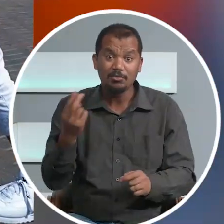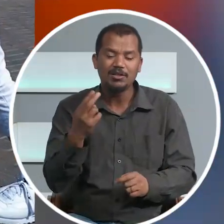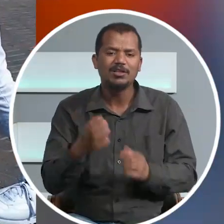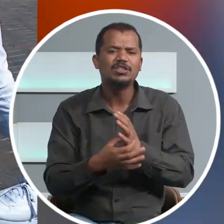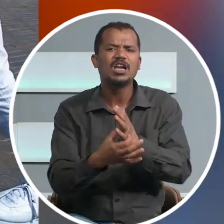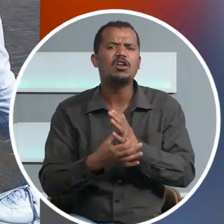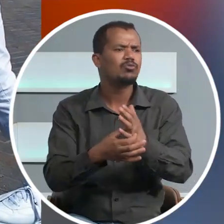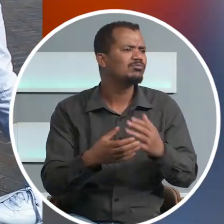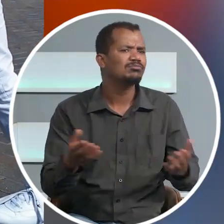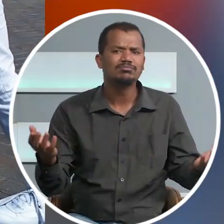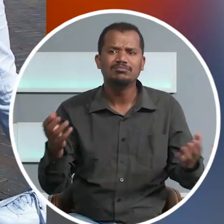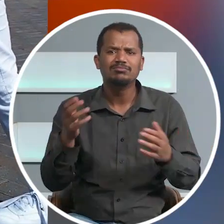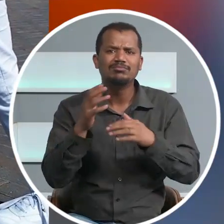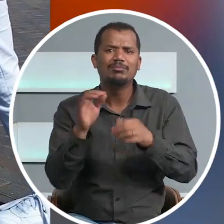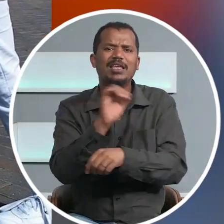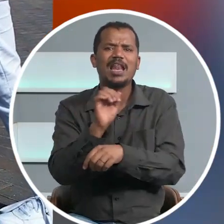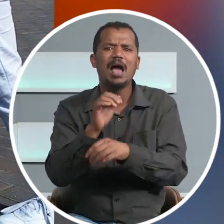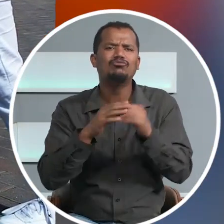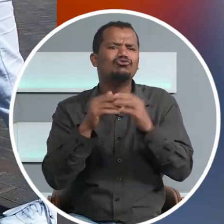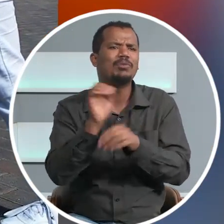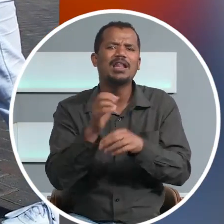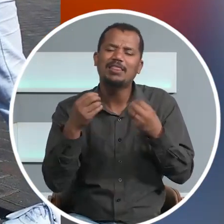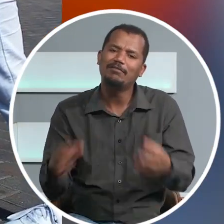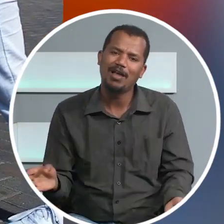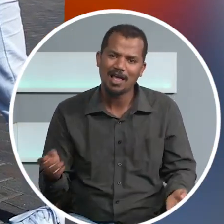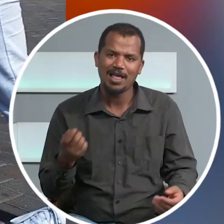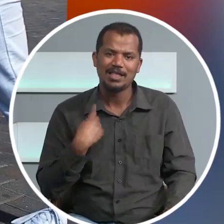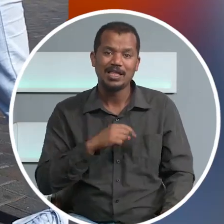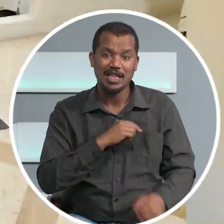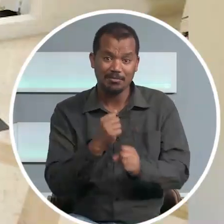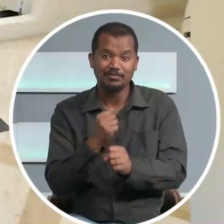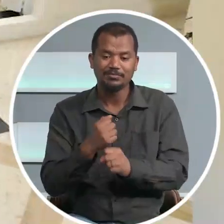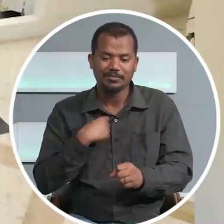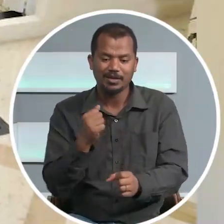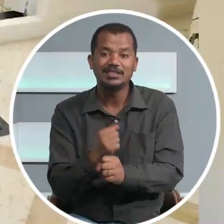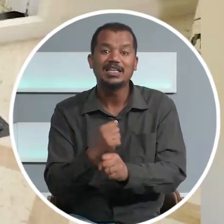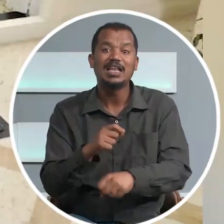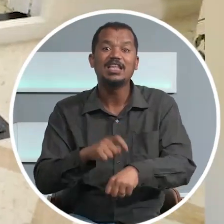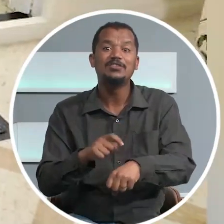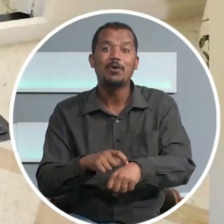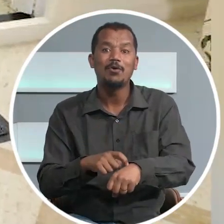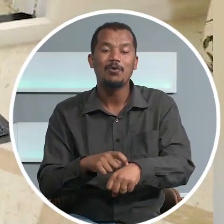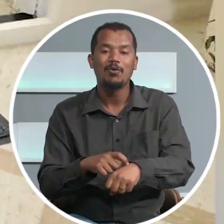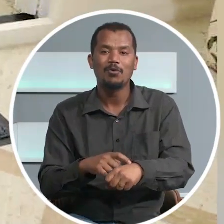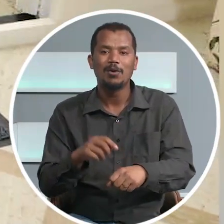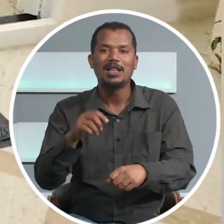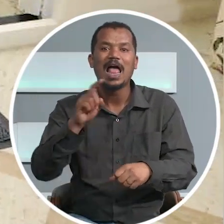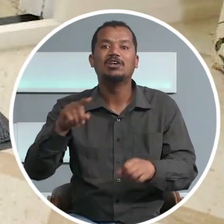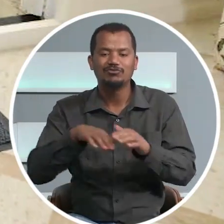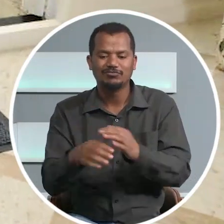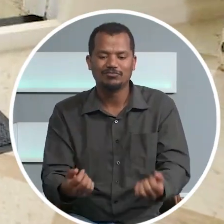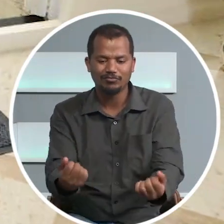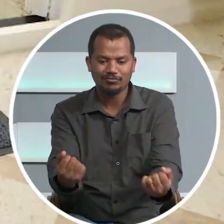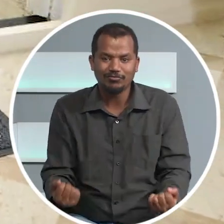እሷን ትራንስፖርት ለመውሰድ አክሰሰብል ቫን ጠፋ። ስለዚህ እኛ መስሪያ ቤት የሆነ እንደዚህ ነገር ሰርተን ለጊዜው እዛ ሚኒባስ